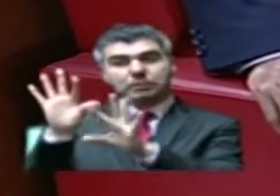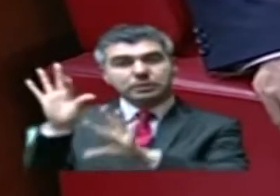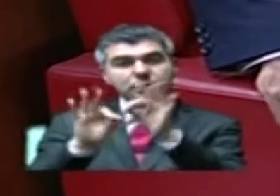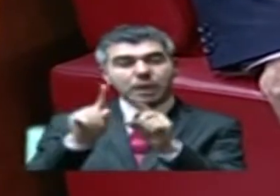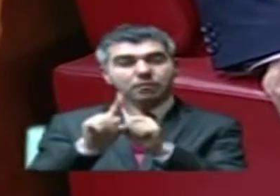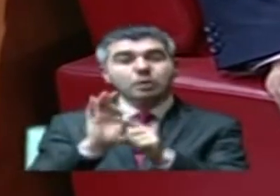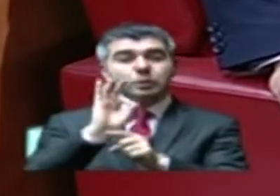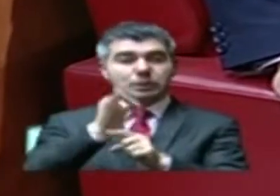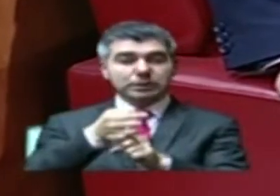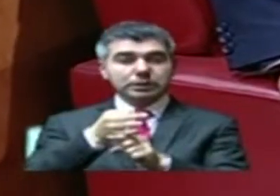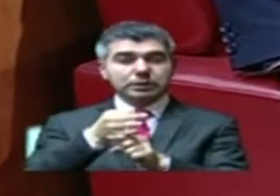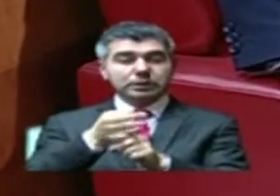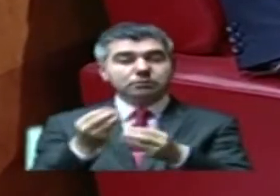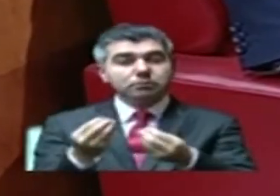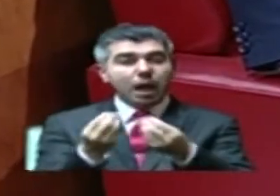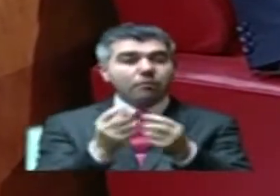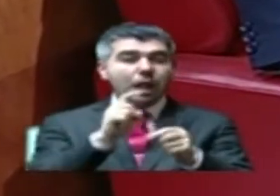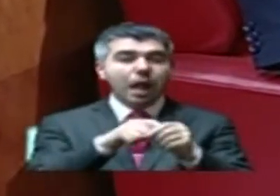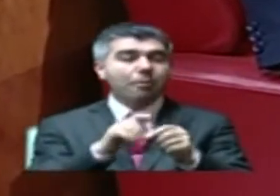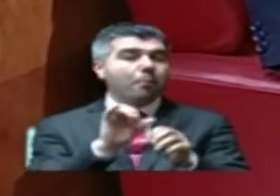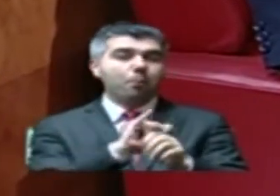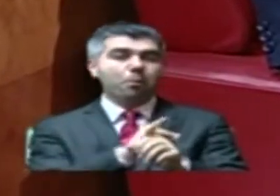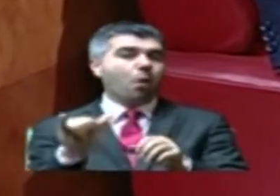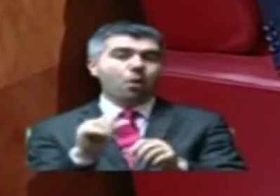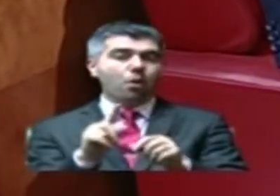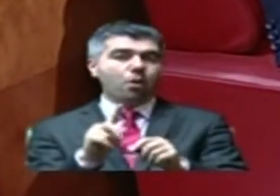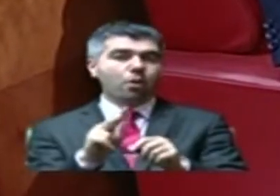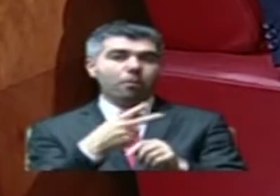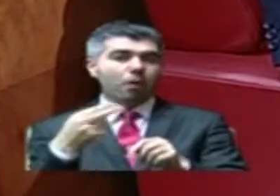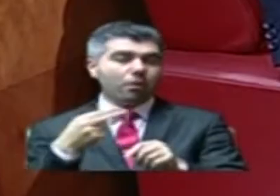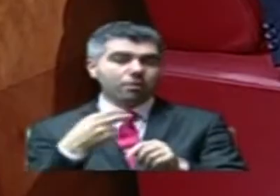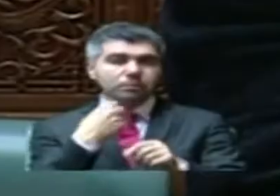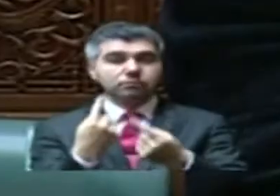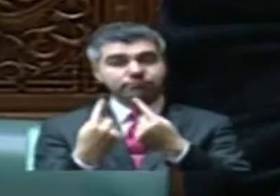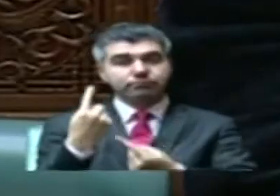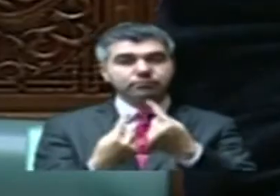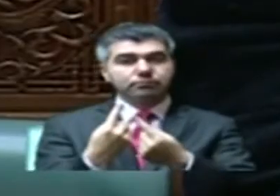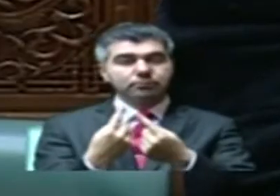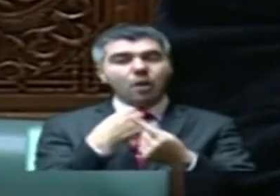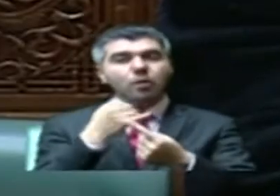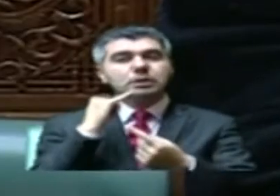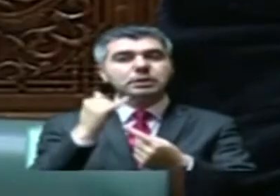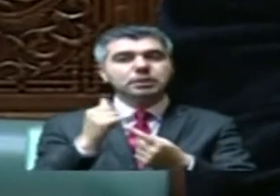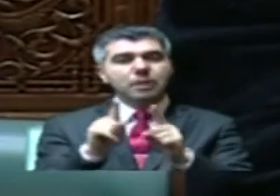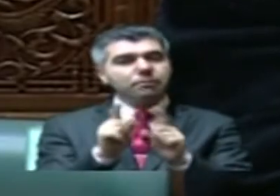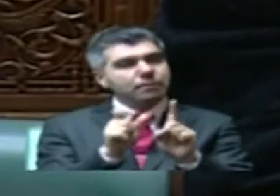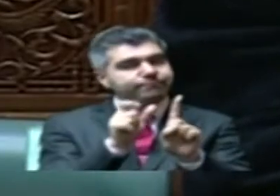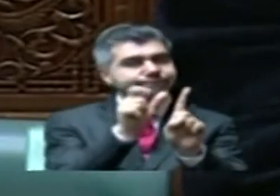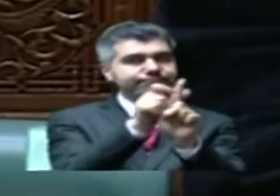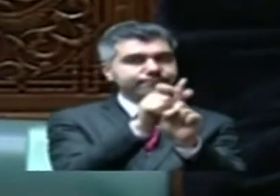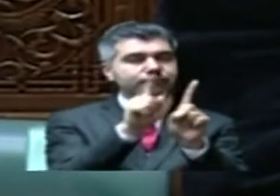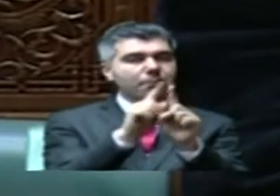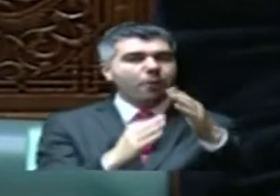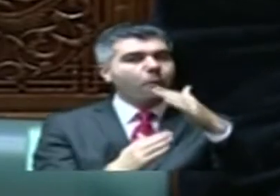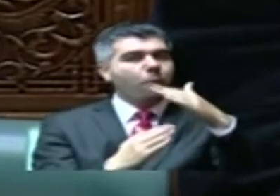بعقوبتهن عقب ممارستهن الحق النقابي. لكل هذه الأسباب ندعوكم السيد الوزير إلى التدخل سريع للحد من